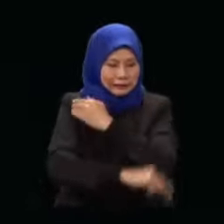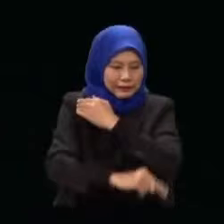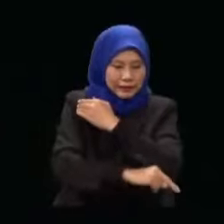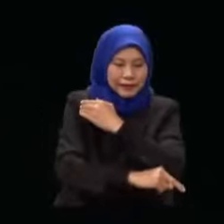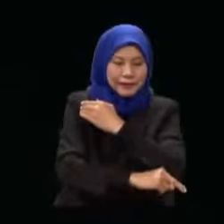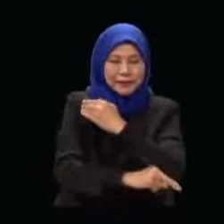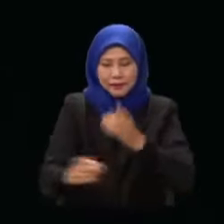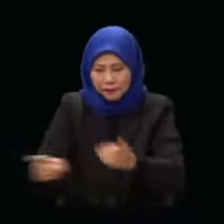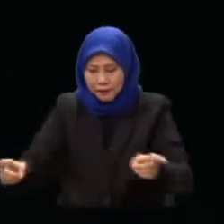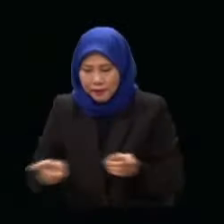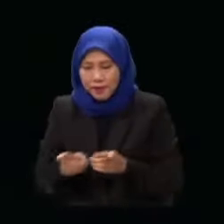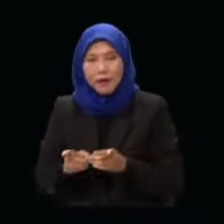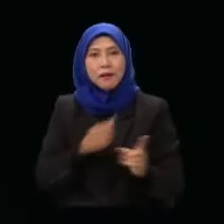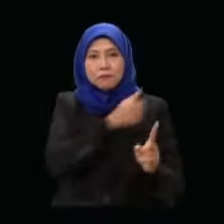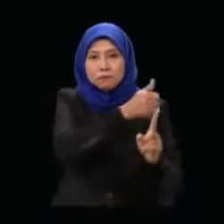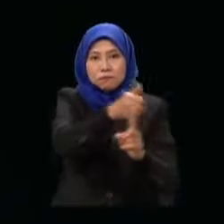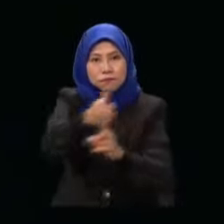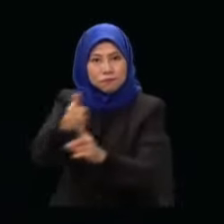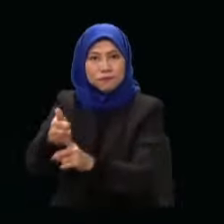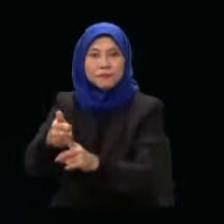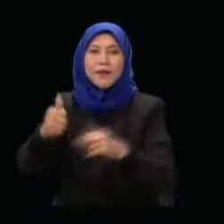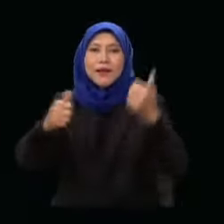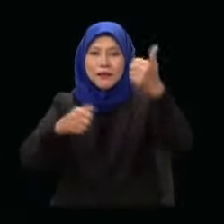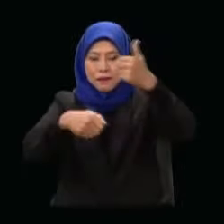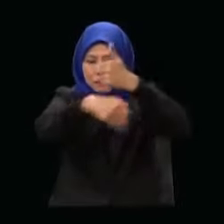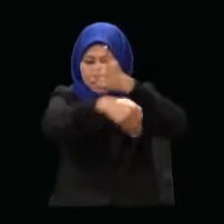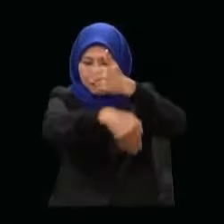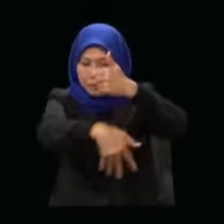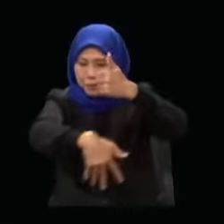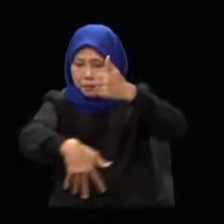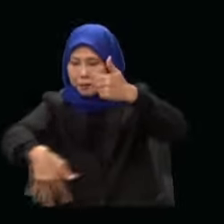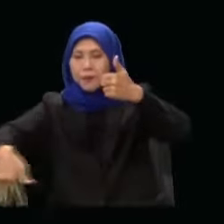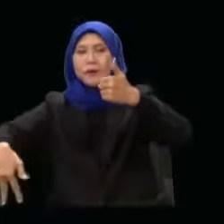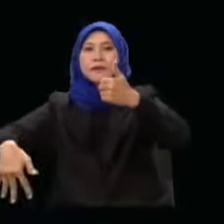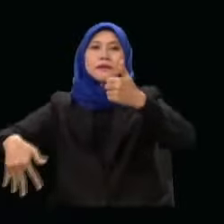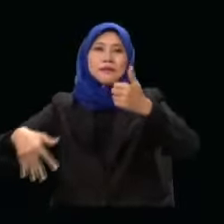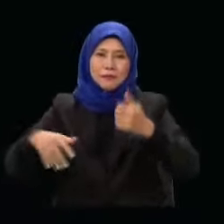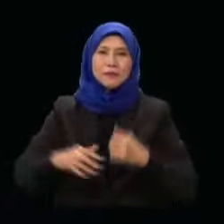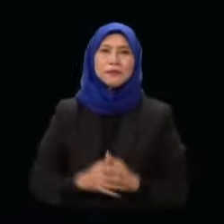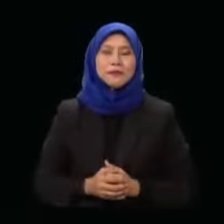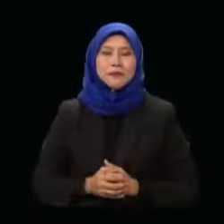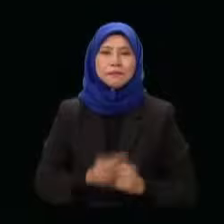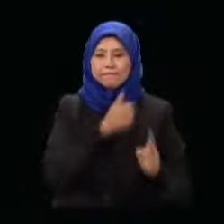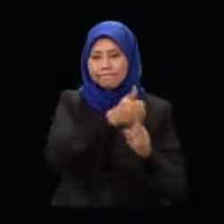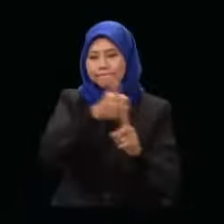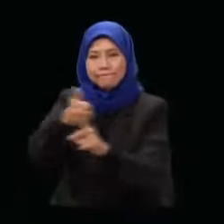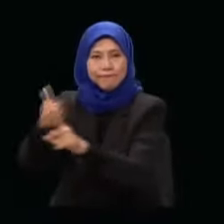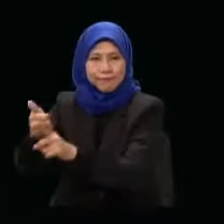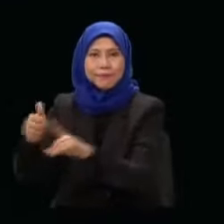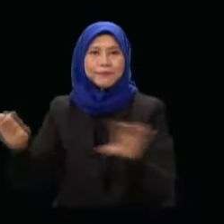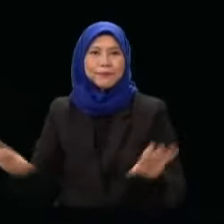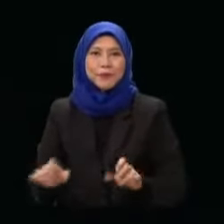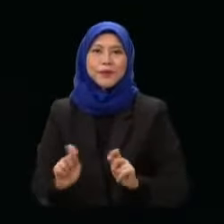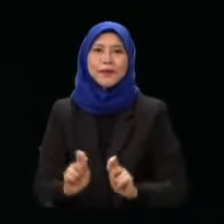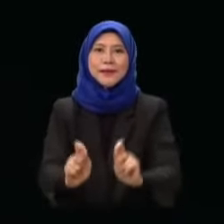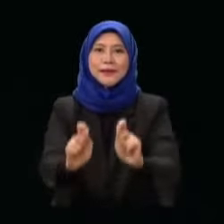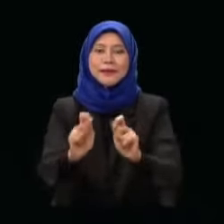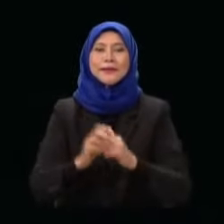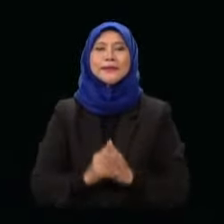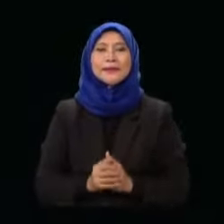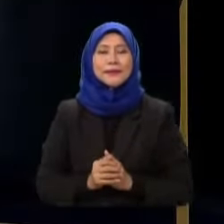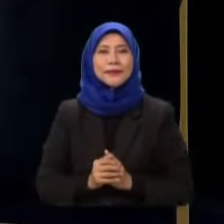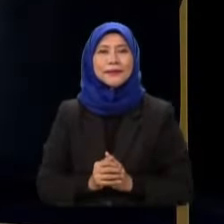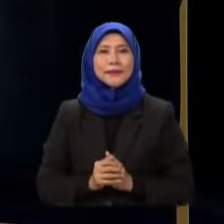daerah dan kemudian seperti menawa cakap menjalar hingga ke peringkat akar umbi itu sebenarnya struktur jeven